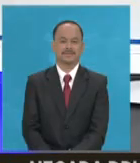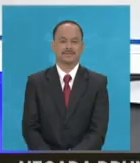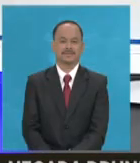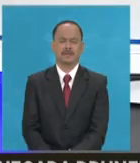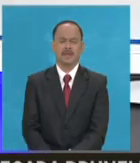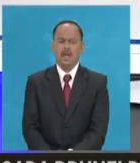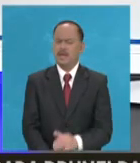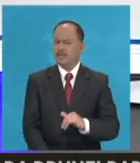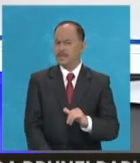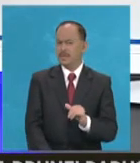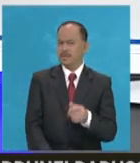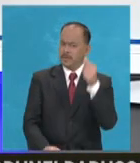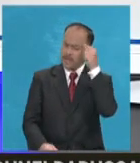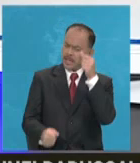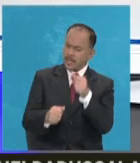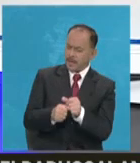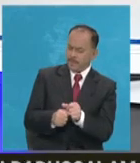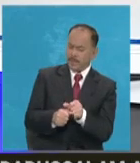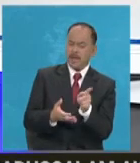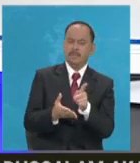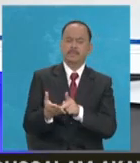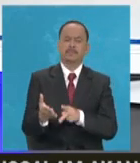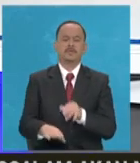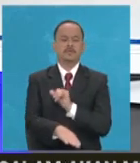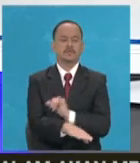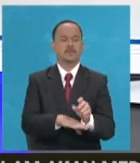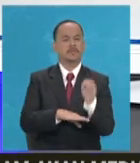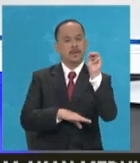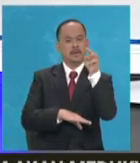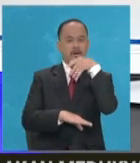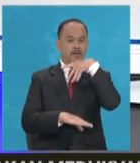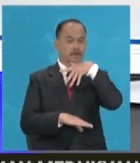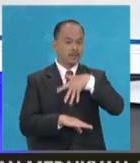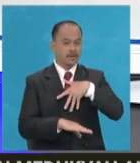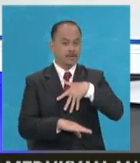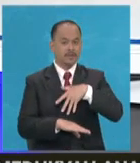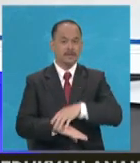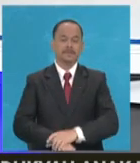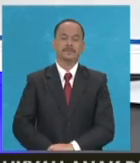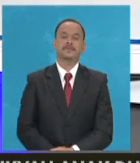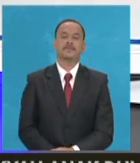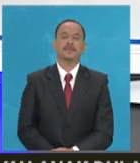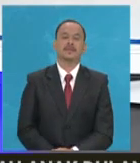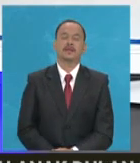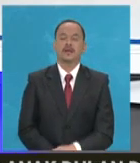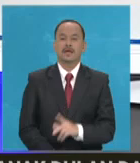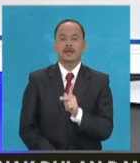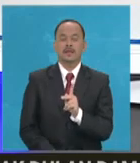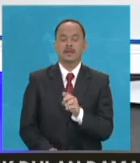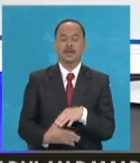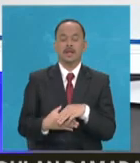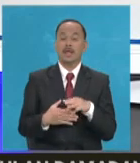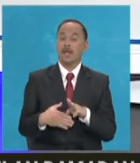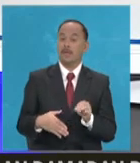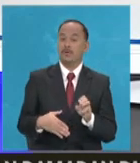dalam sama-sama memperingati peristiwa Isra dan Mikraj Nabi Muhammad Shallallahu Alaihi Wasallam kementerian keuangan